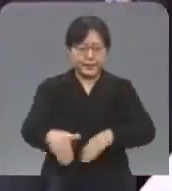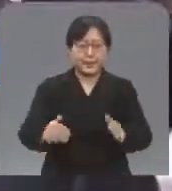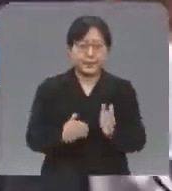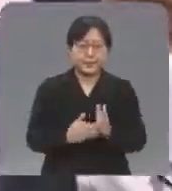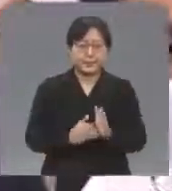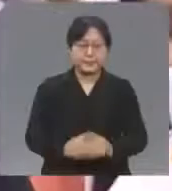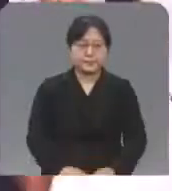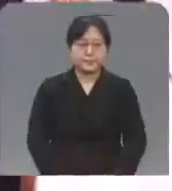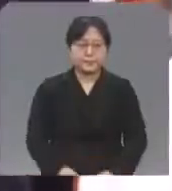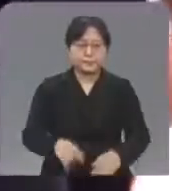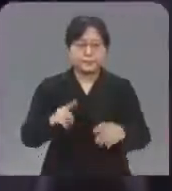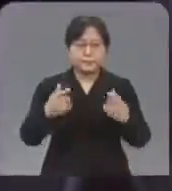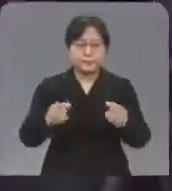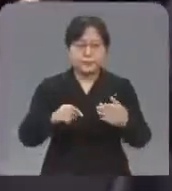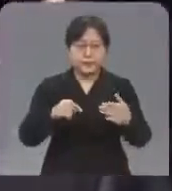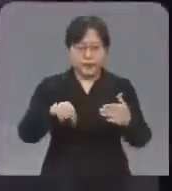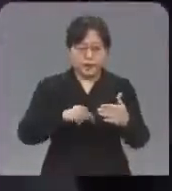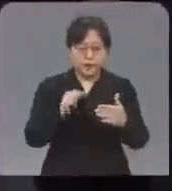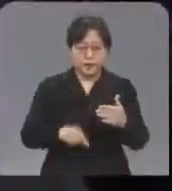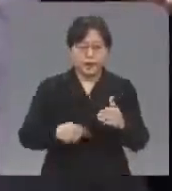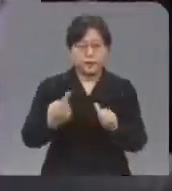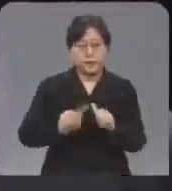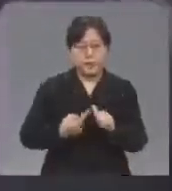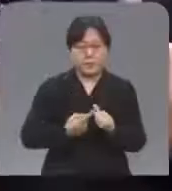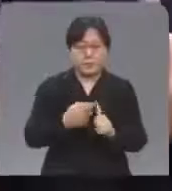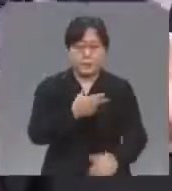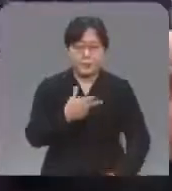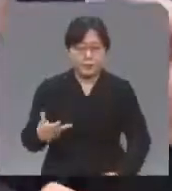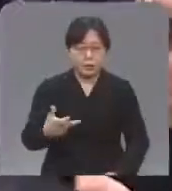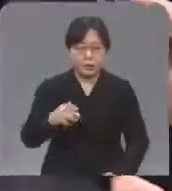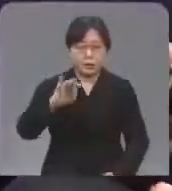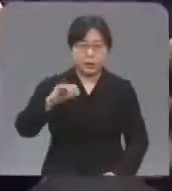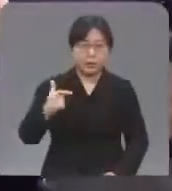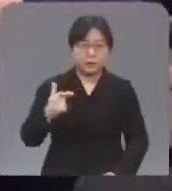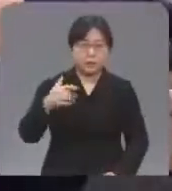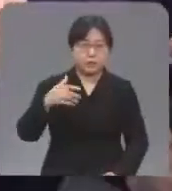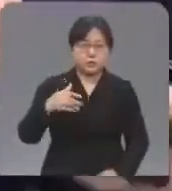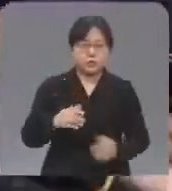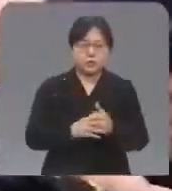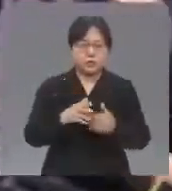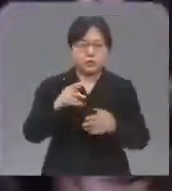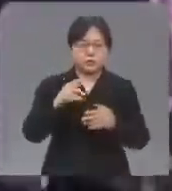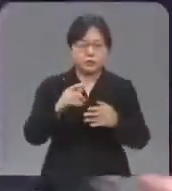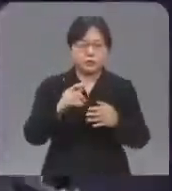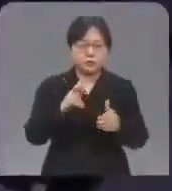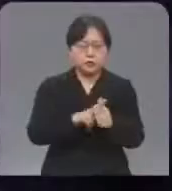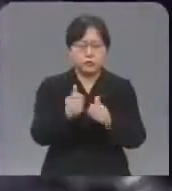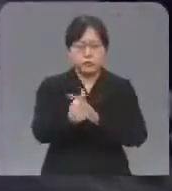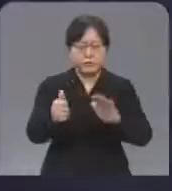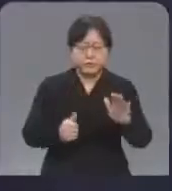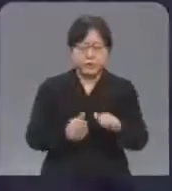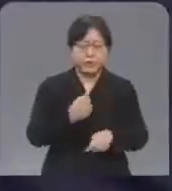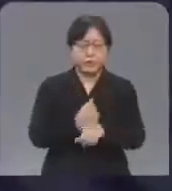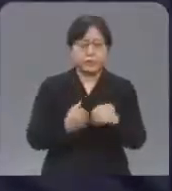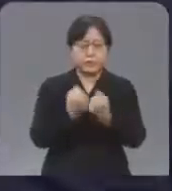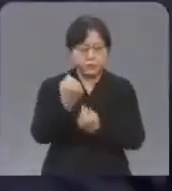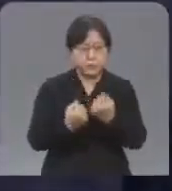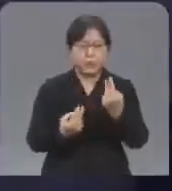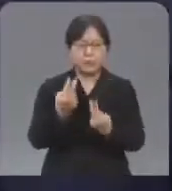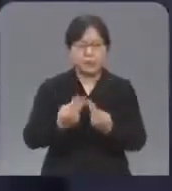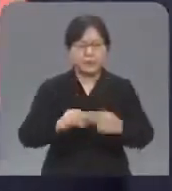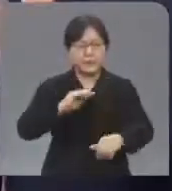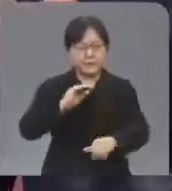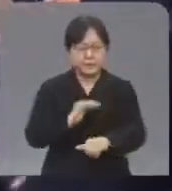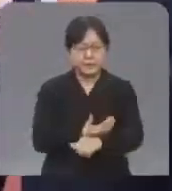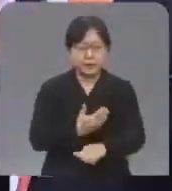긋겠습니다. 이처럼 당 내부에서조차 비판의 목소리가 커지자 윤석열 후보도 한 발 물러섰습니다. 설명과 비유가